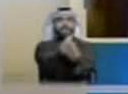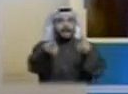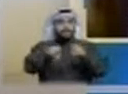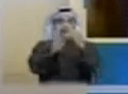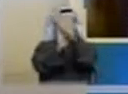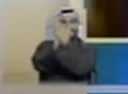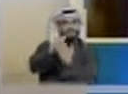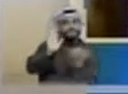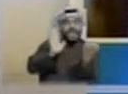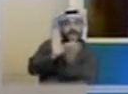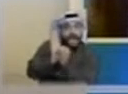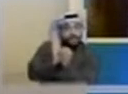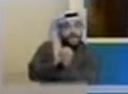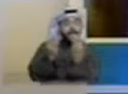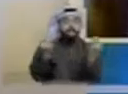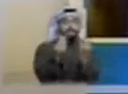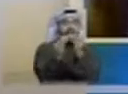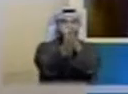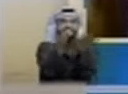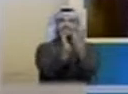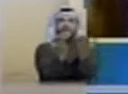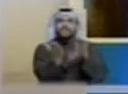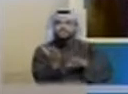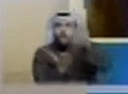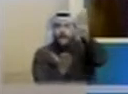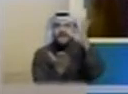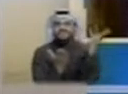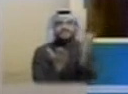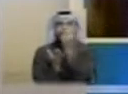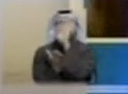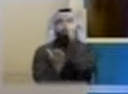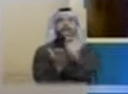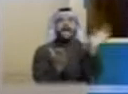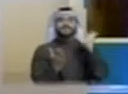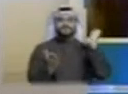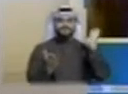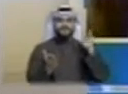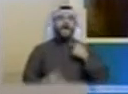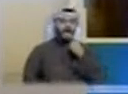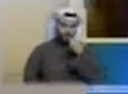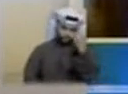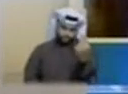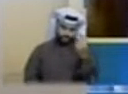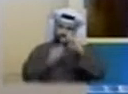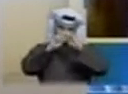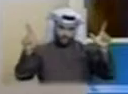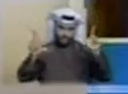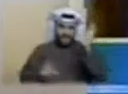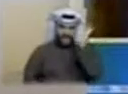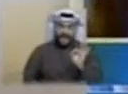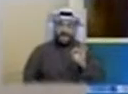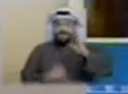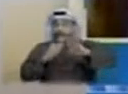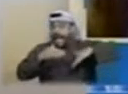الإقامة وصلاحية الجواز. يعني عشان أوضح النقطة أكثر الخبر، يعني أنا لما أقول لك أن لابد يكون أكثر من